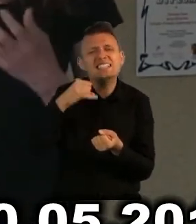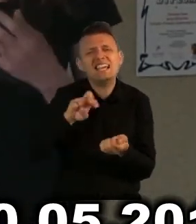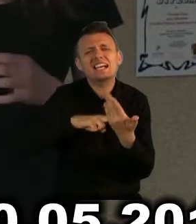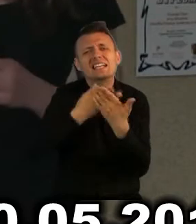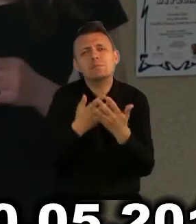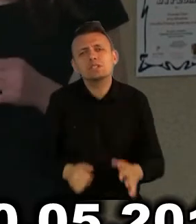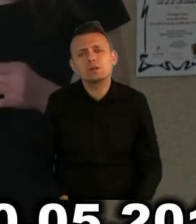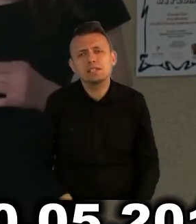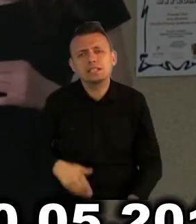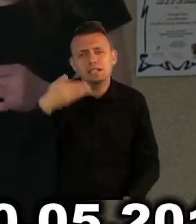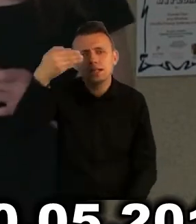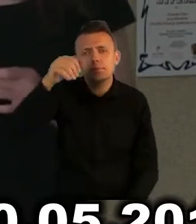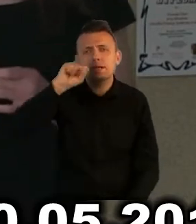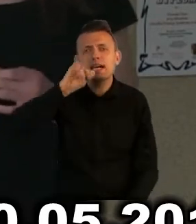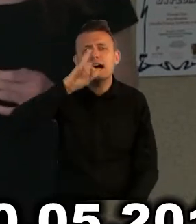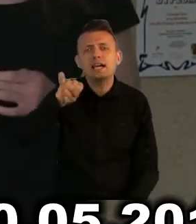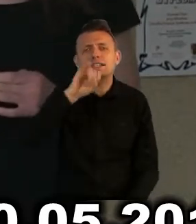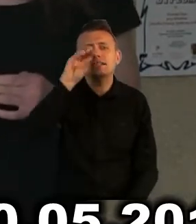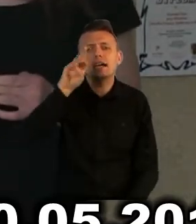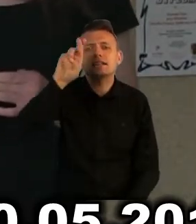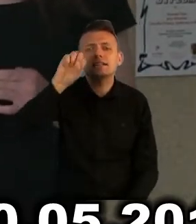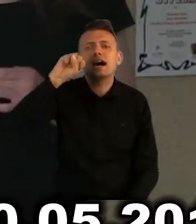będą nadawały